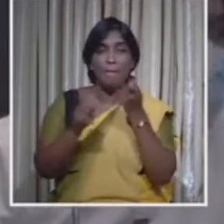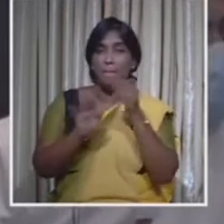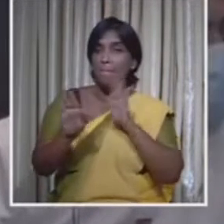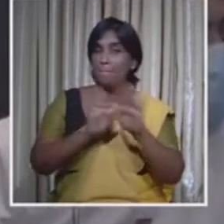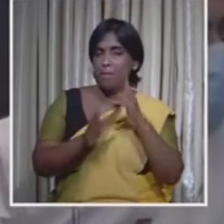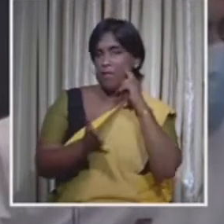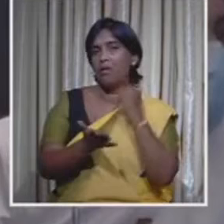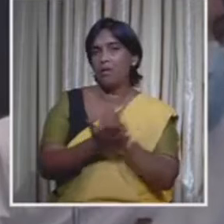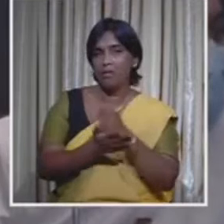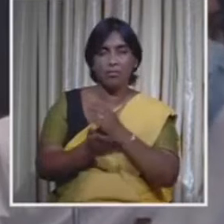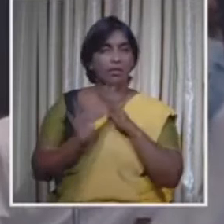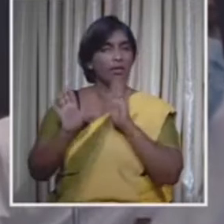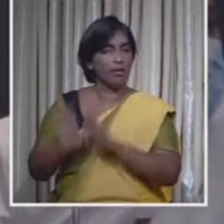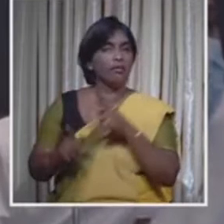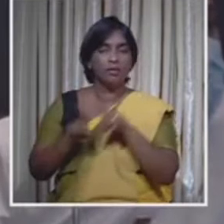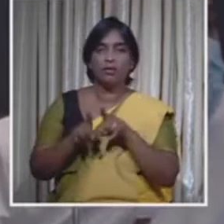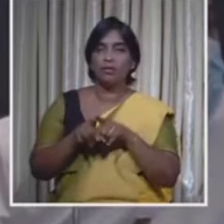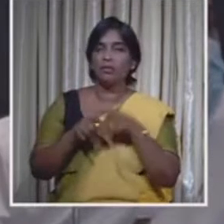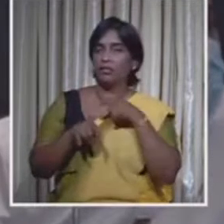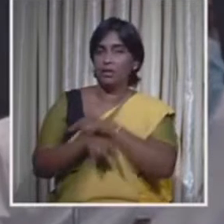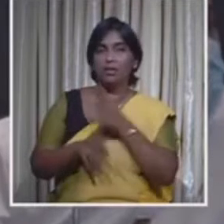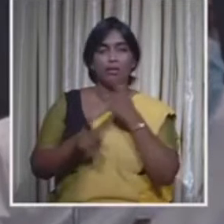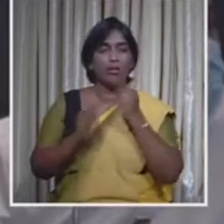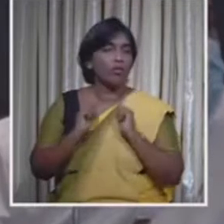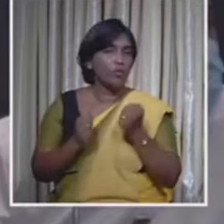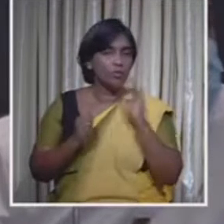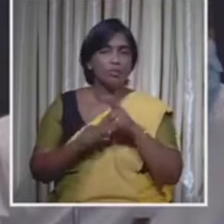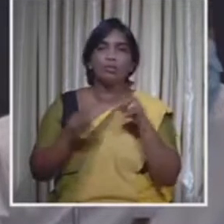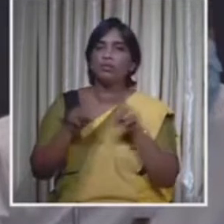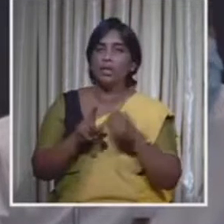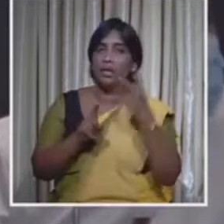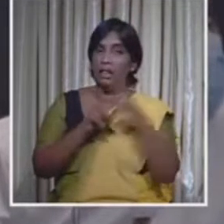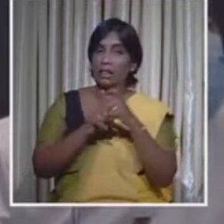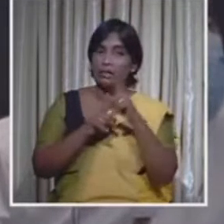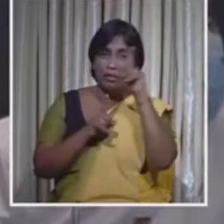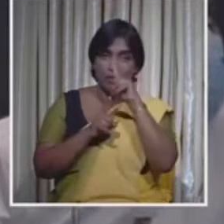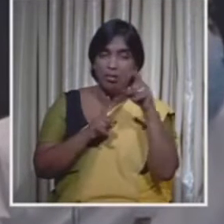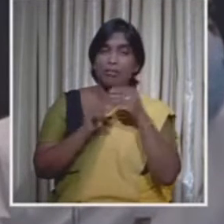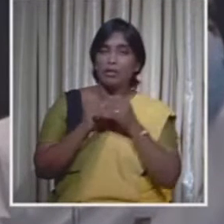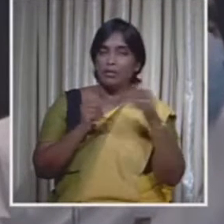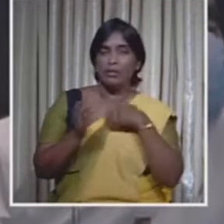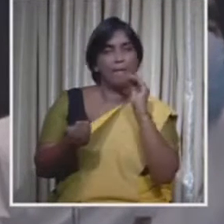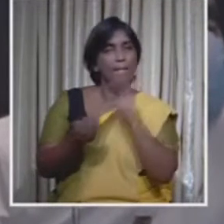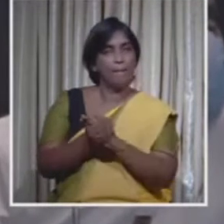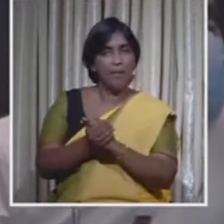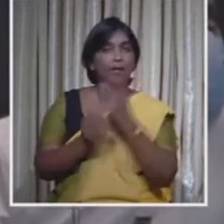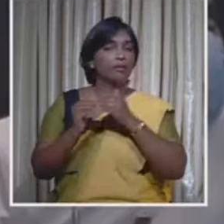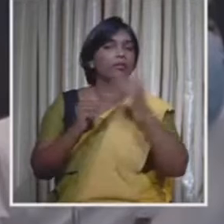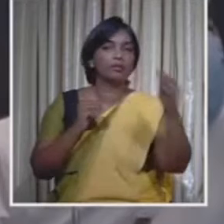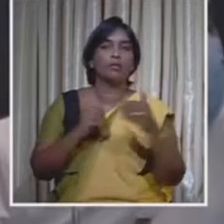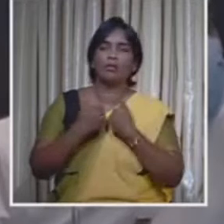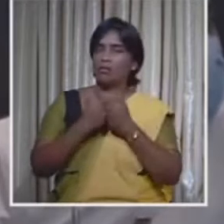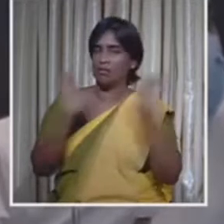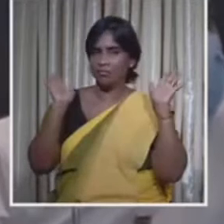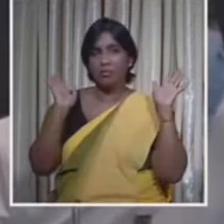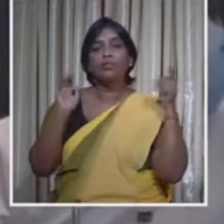බොහොම අමාරුවෙන් තියාගෙන ඉන්න එකත් එක්ක මේගොල්ලෝ උත්සාහ කරනවා දෙසැම්බර් මාසෙ වෙනකම් මේක හිර කරගෙන ඉඳලා එතනින් පස්සේ මේක